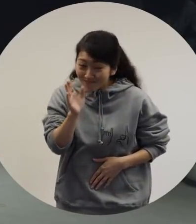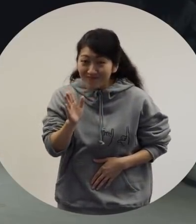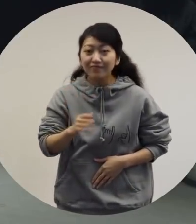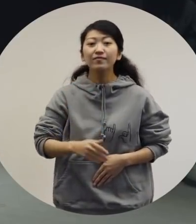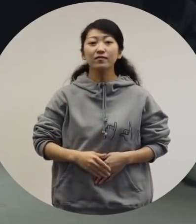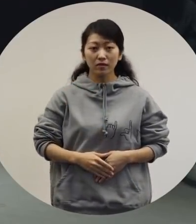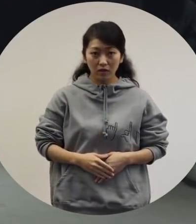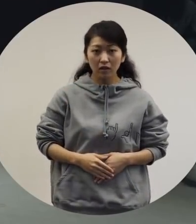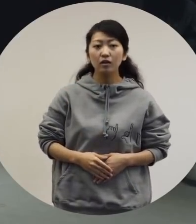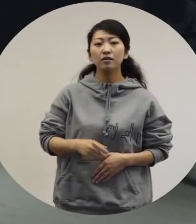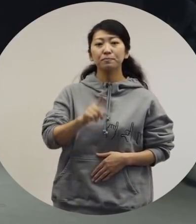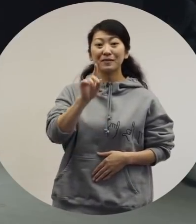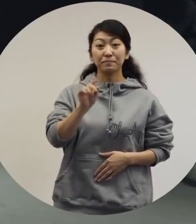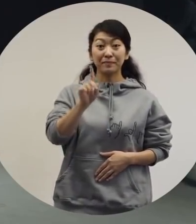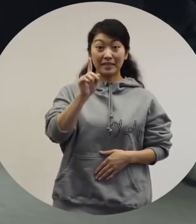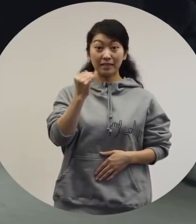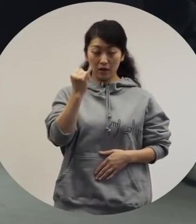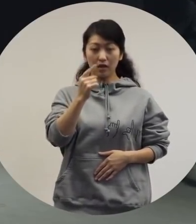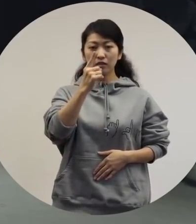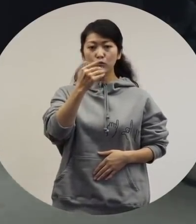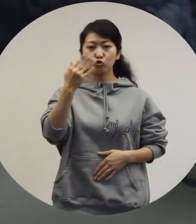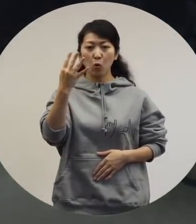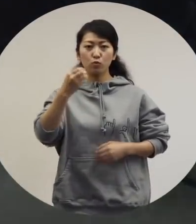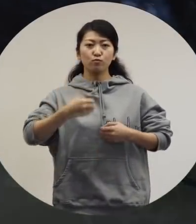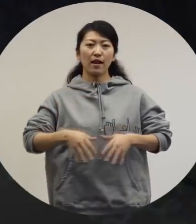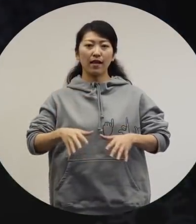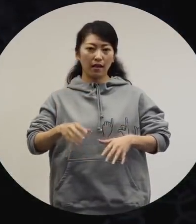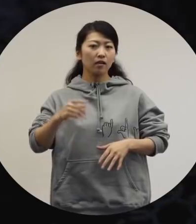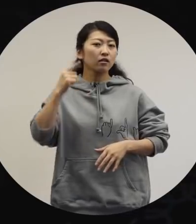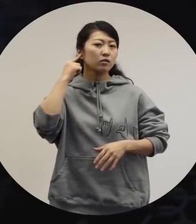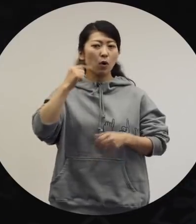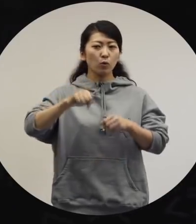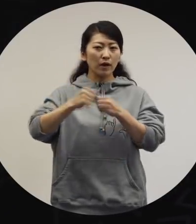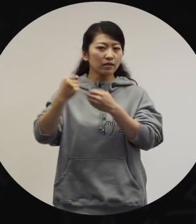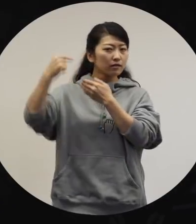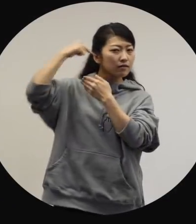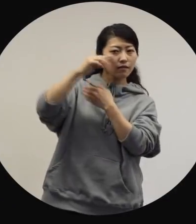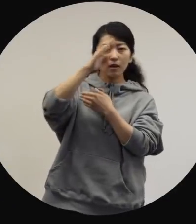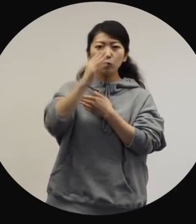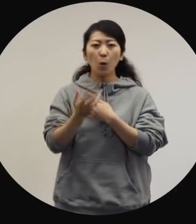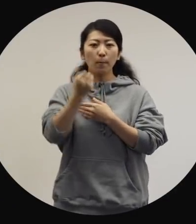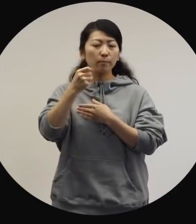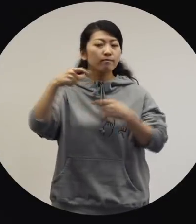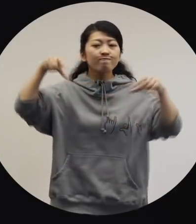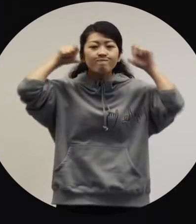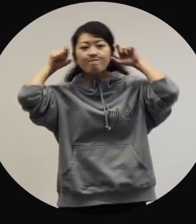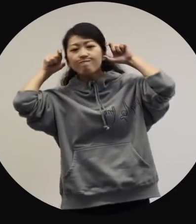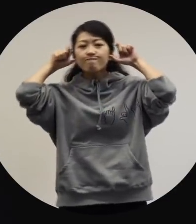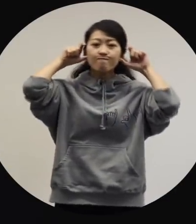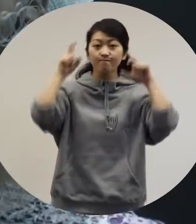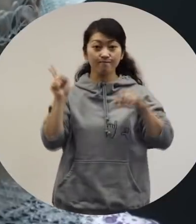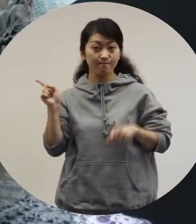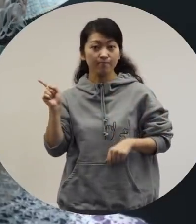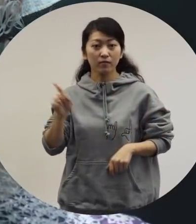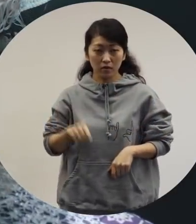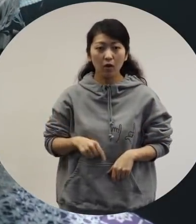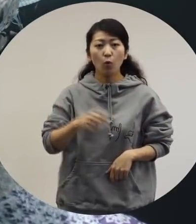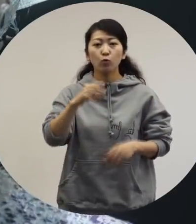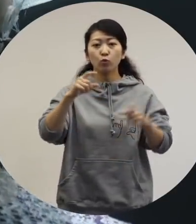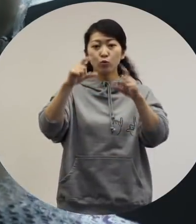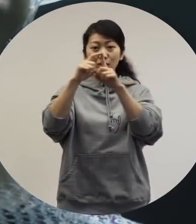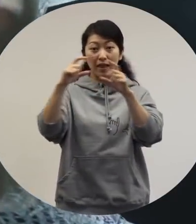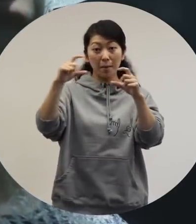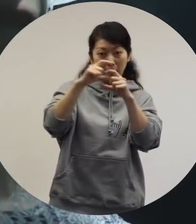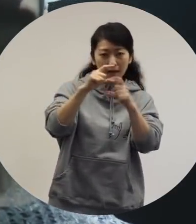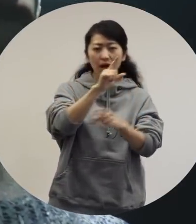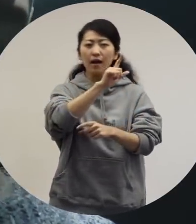します。 よろしくお願いします。ピッピーさんは1994年生まれ、モデルで聴覚障害、感音難聴をお持ちで補聴器を使用しています。ドルチェ&ガッパ